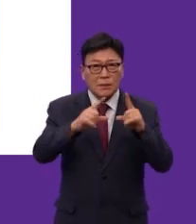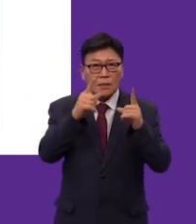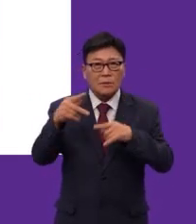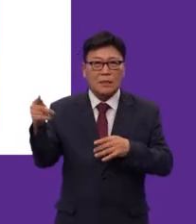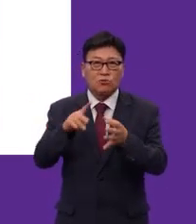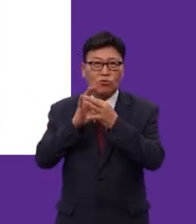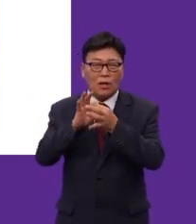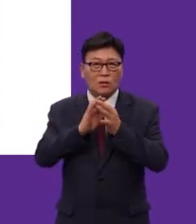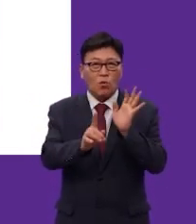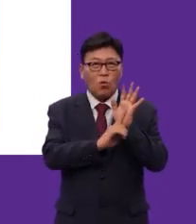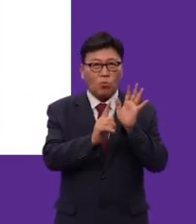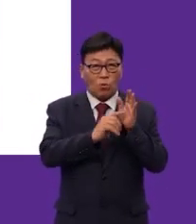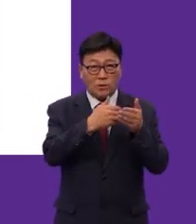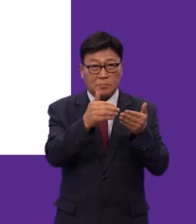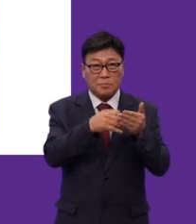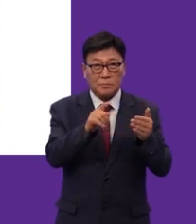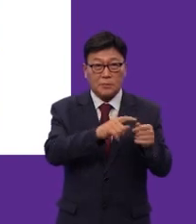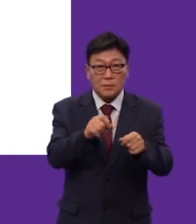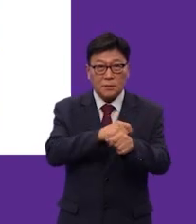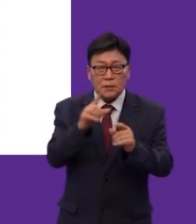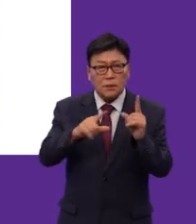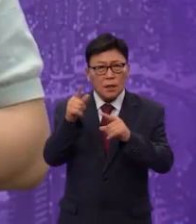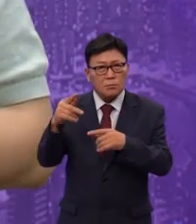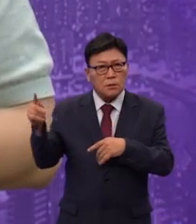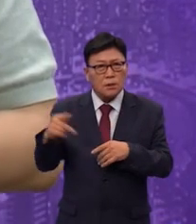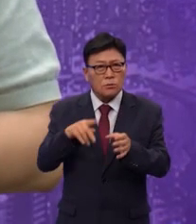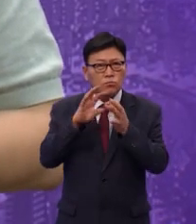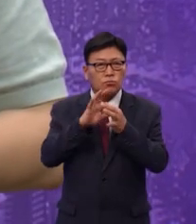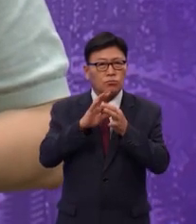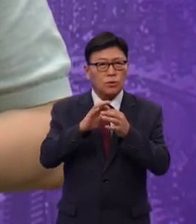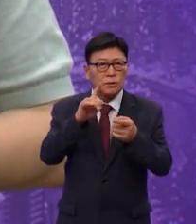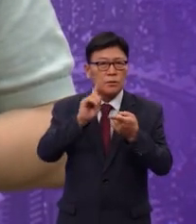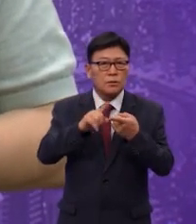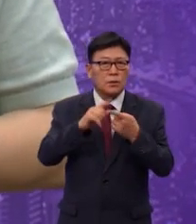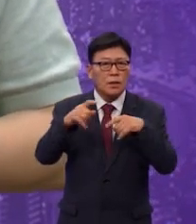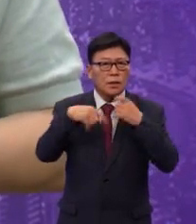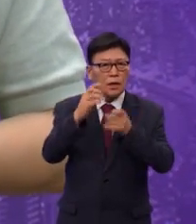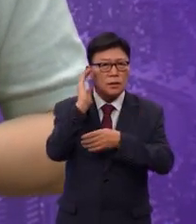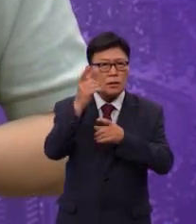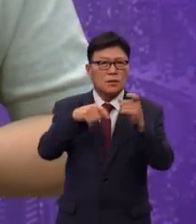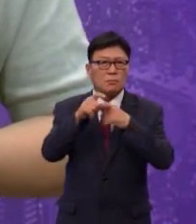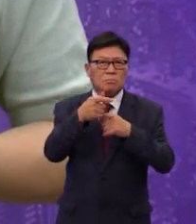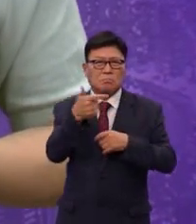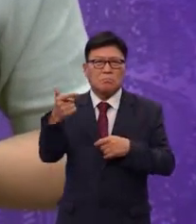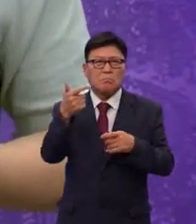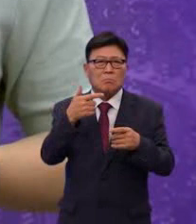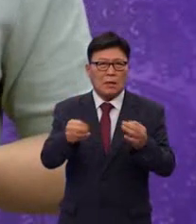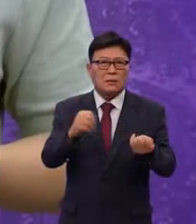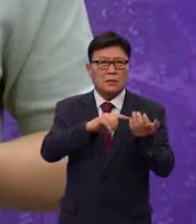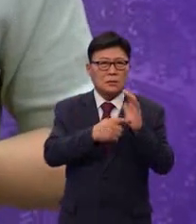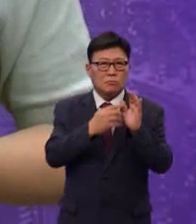생활비 대출과 관련된 홍보 포스터인데요. 특히나 생활비 대출과 관련된 부분은 개인의 이야기가 너무 많이